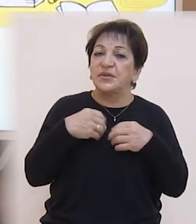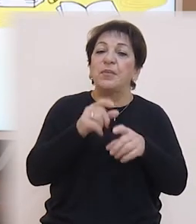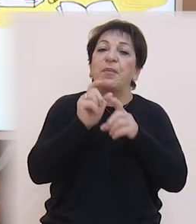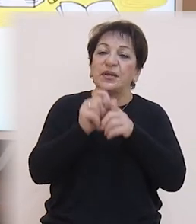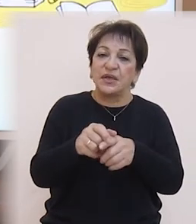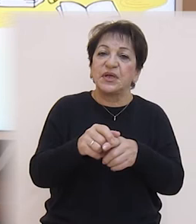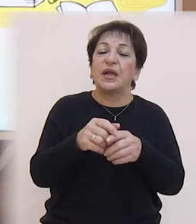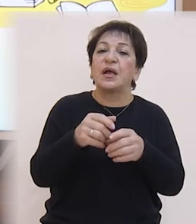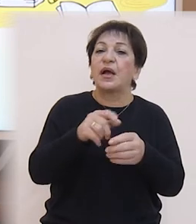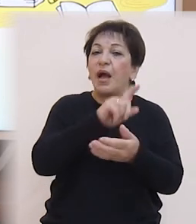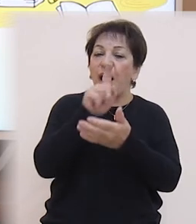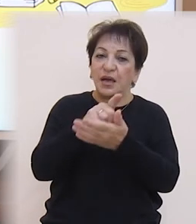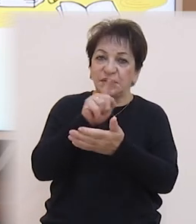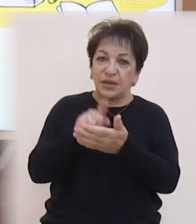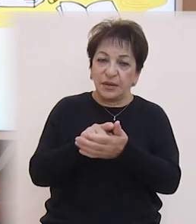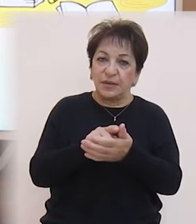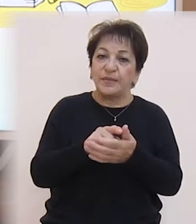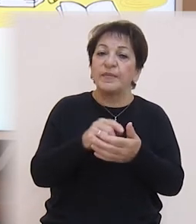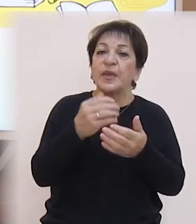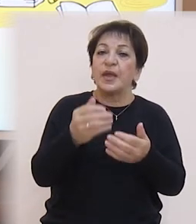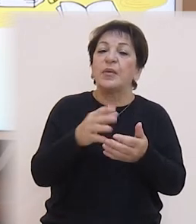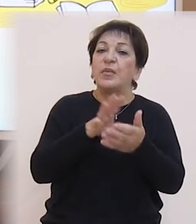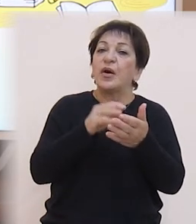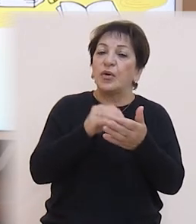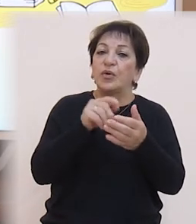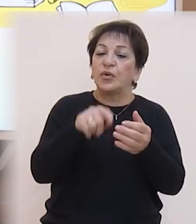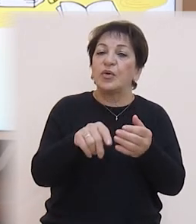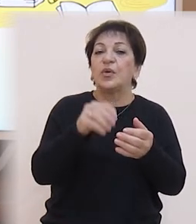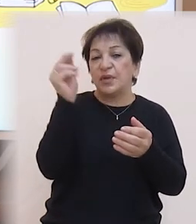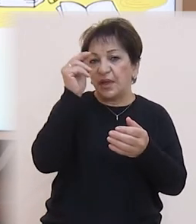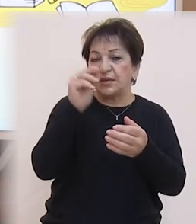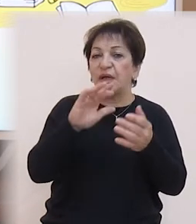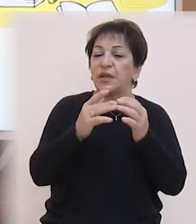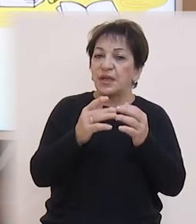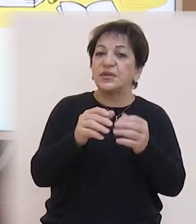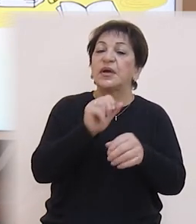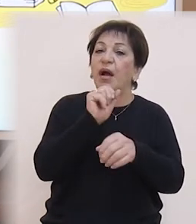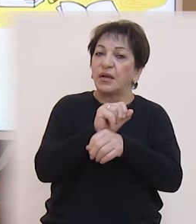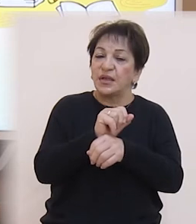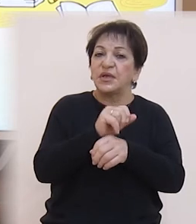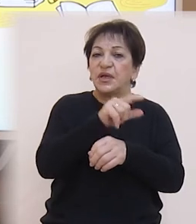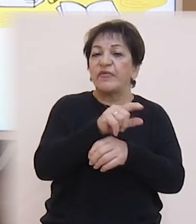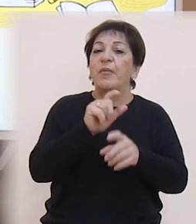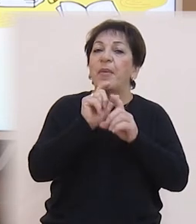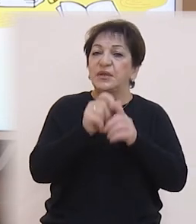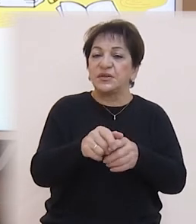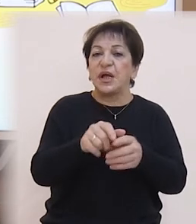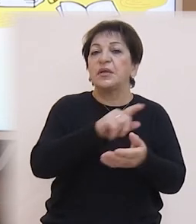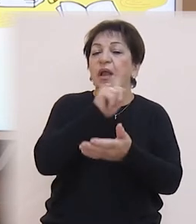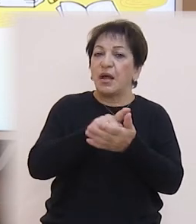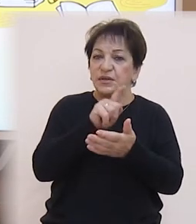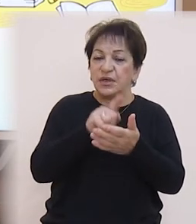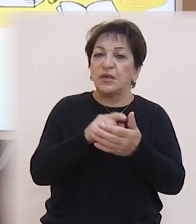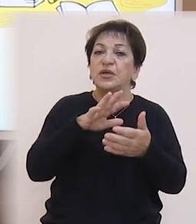միասին պատասխանենք հետևյալ հարցերին։ Խորհուրդ եմ տալիս այստեղ կանգնեցնես տեսադասը եւ պատասխանես հարցերին,